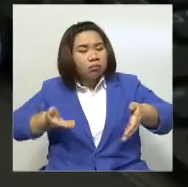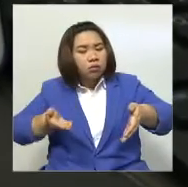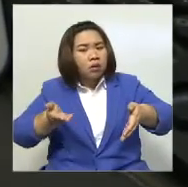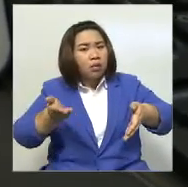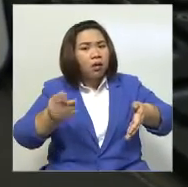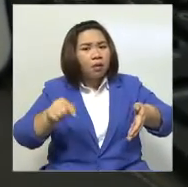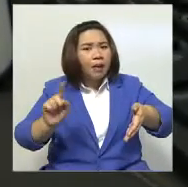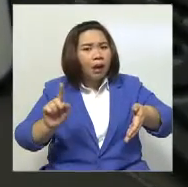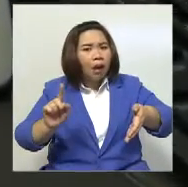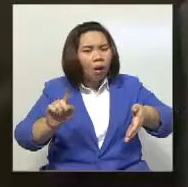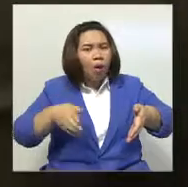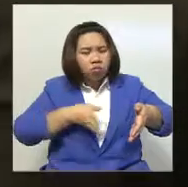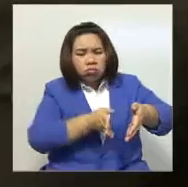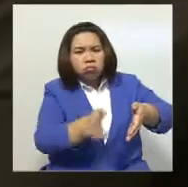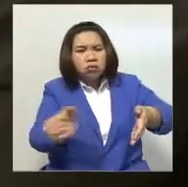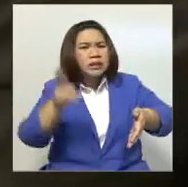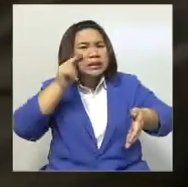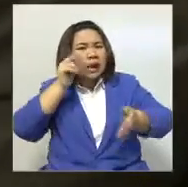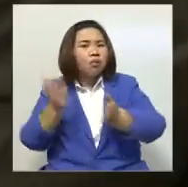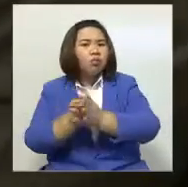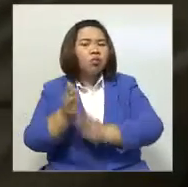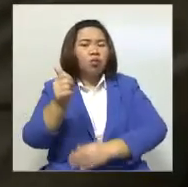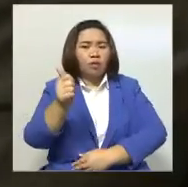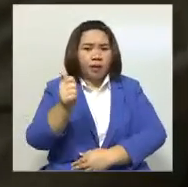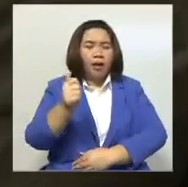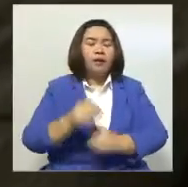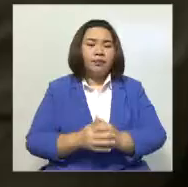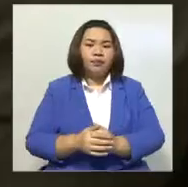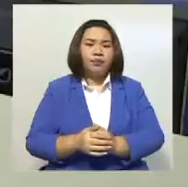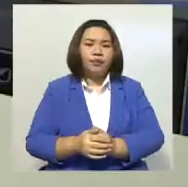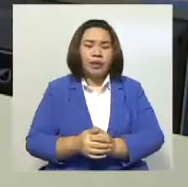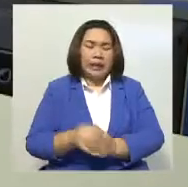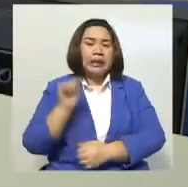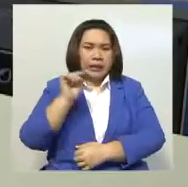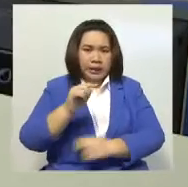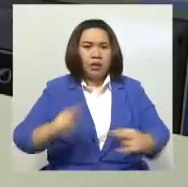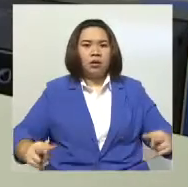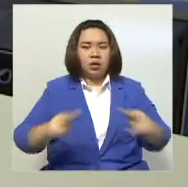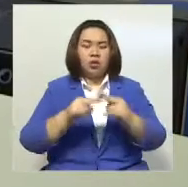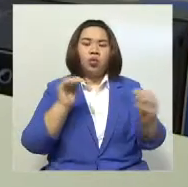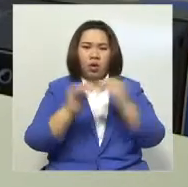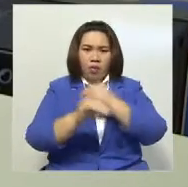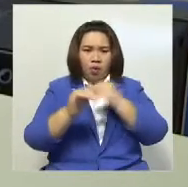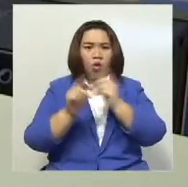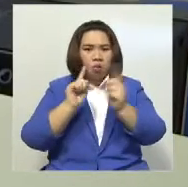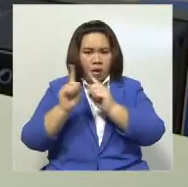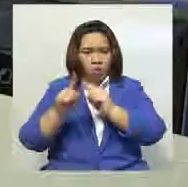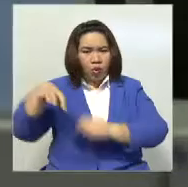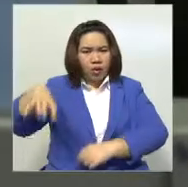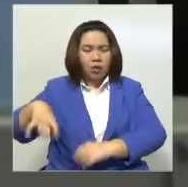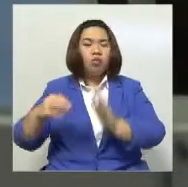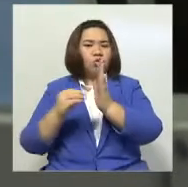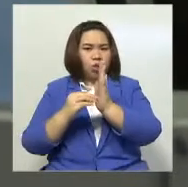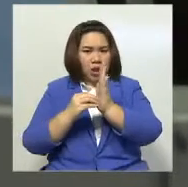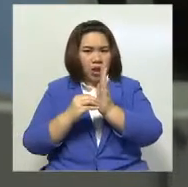พิจารณาก็คือการเบี่ยงไปใช้เส้นทางน้ำควบคู่กันไปก็ได้โดยกำชับให้กระทรวงคมนาคมไปหารือกับกรุงเทพมหานคร